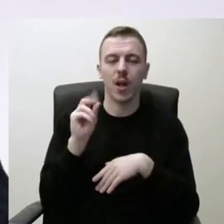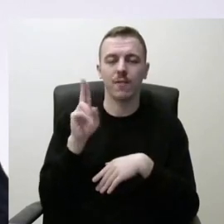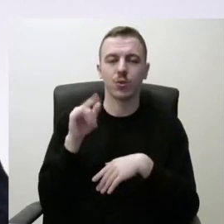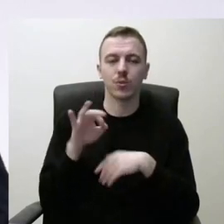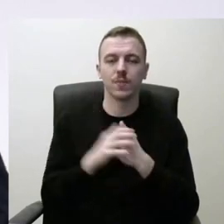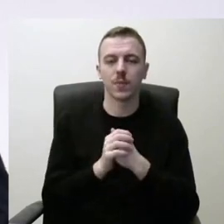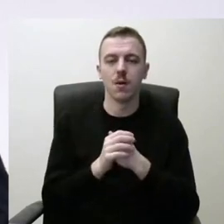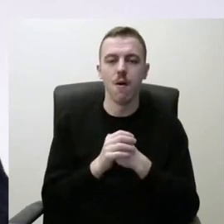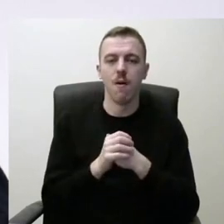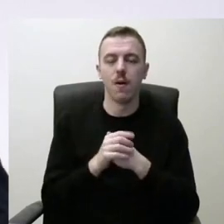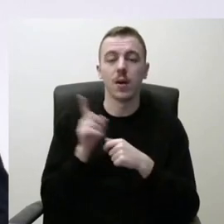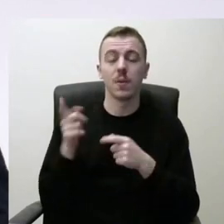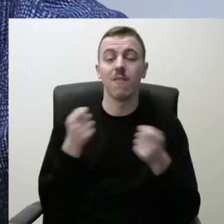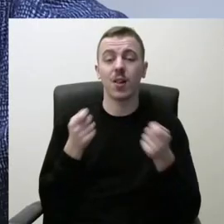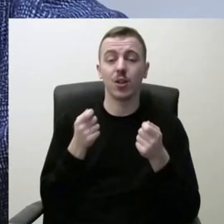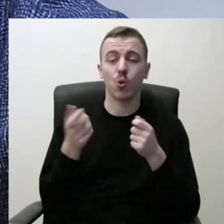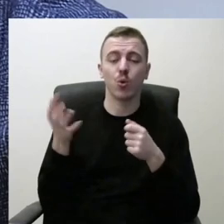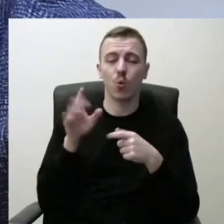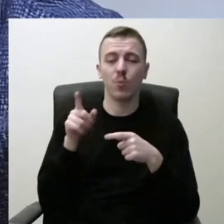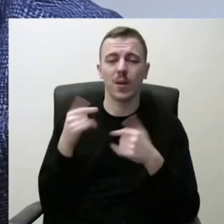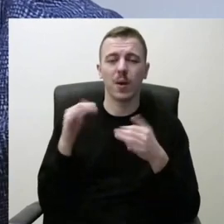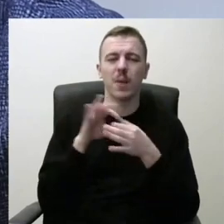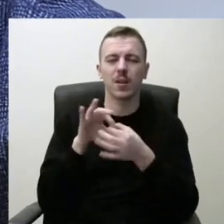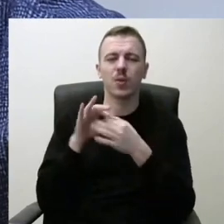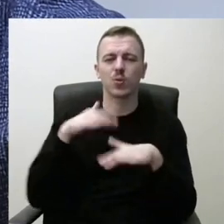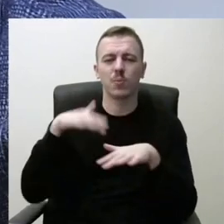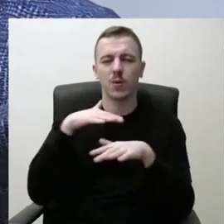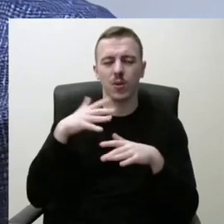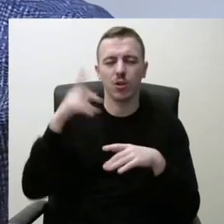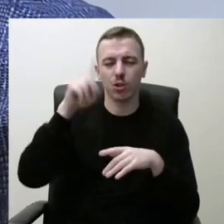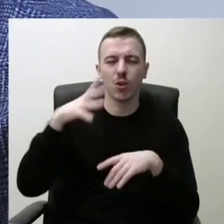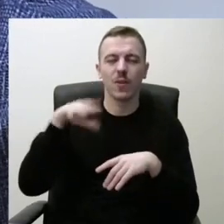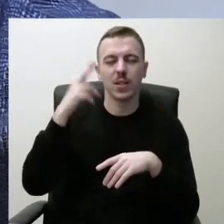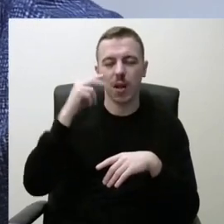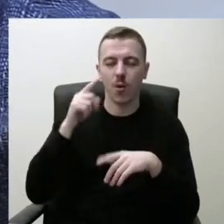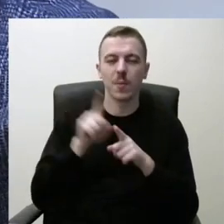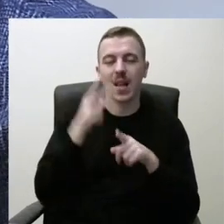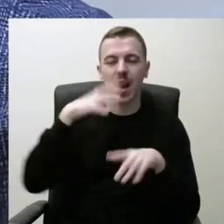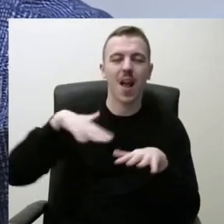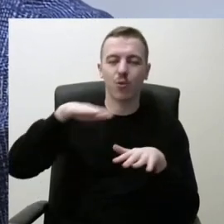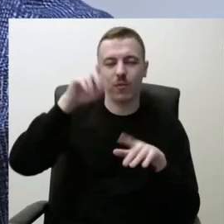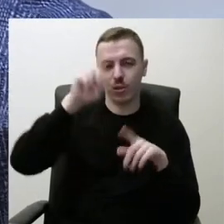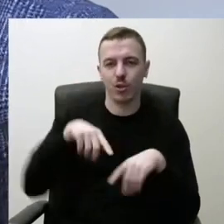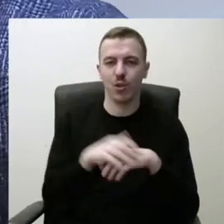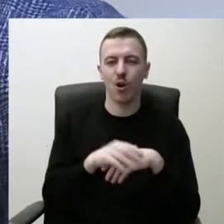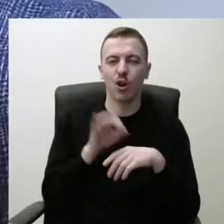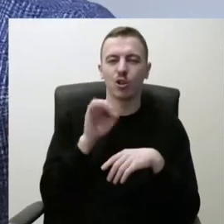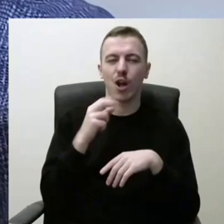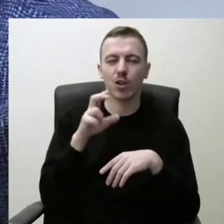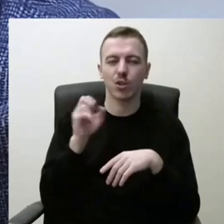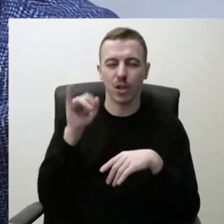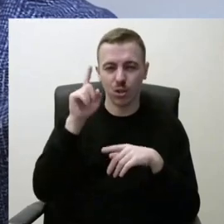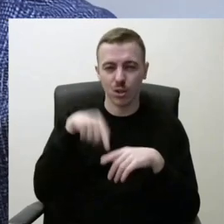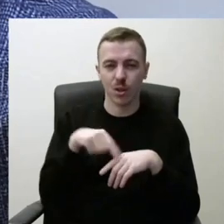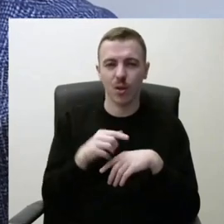ši valdančioji dauguma bendradarbiauja su bendruomenėm, tikriausiai žino ne vien Kaunas, bet ir visa Lietuva. Prisiminkim Šančius,